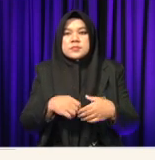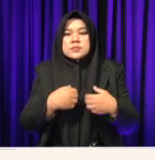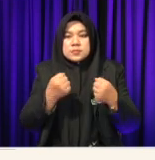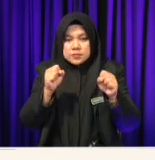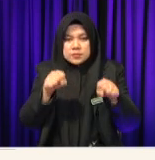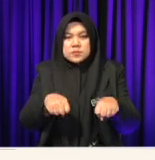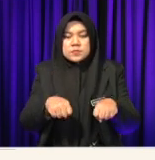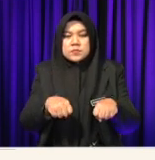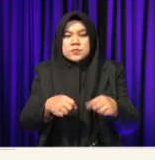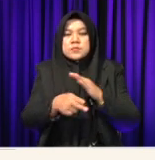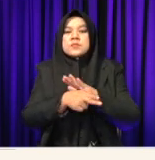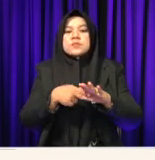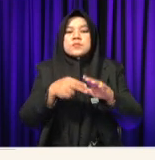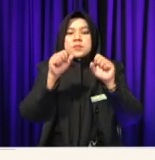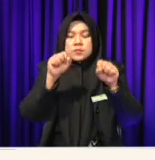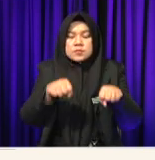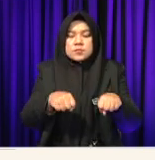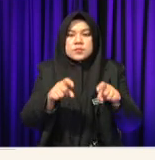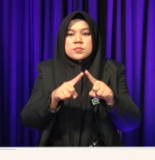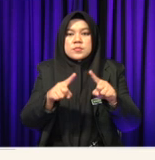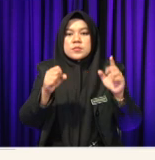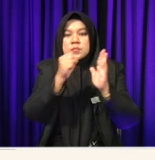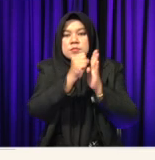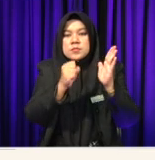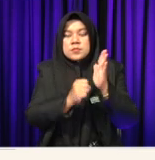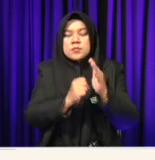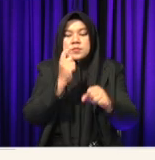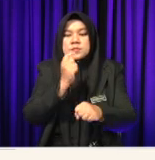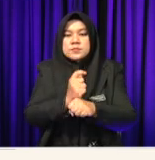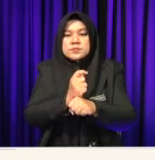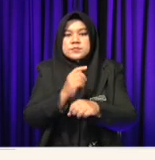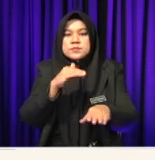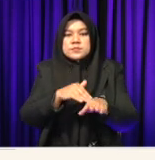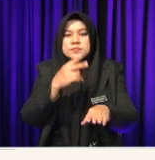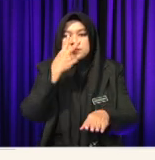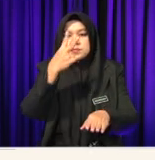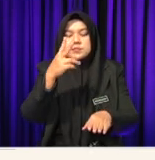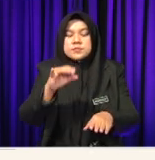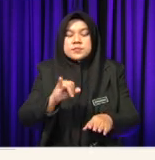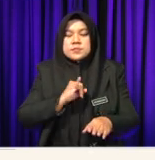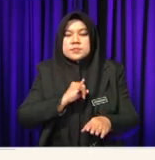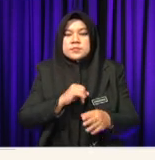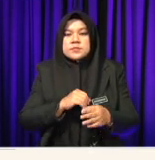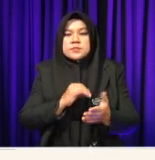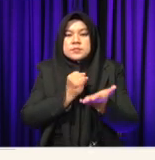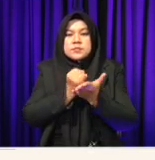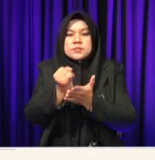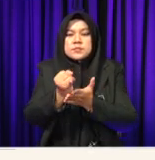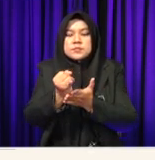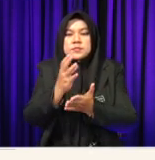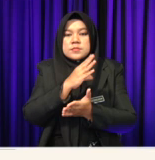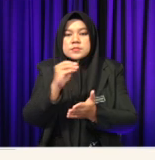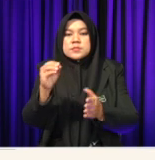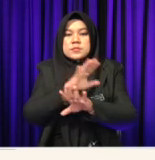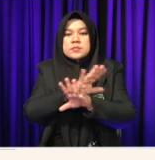boleh sembunyi pun boleh tapi ada syarat-syarat yang tertentu okey pada pandangan saya boleh baca kat sini ikhlas dan tidak